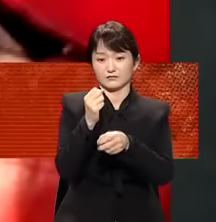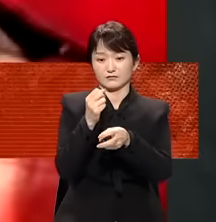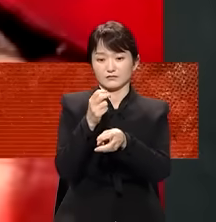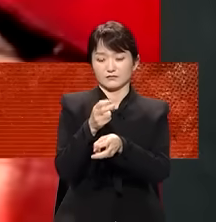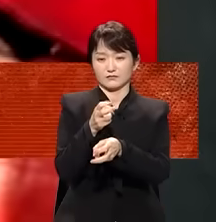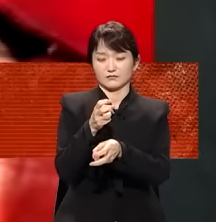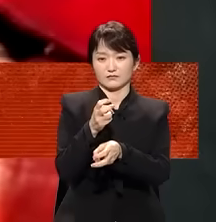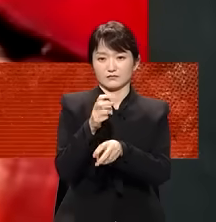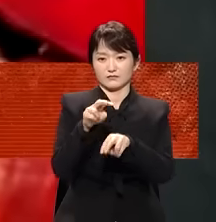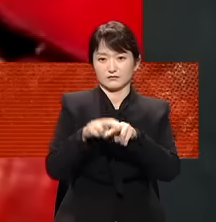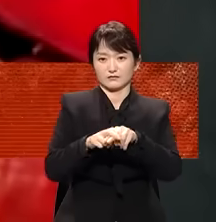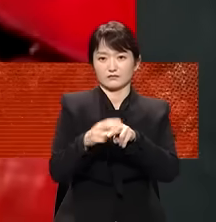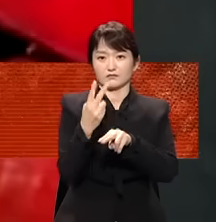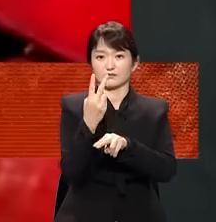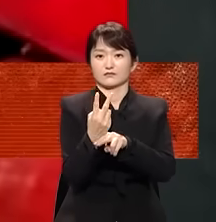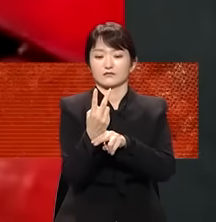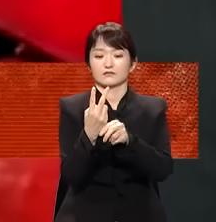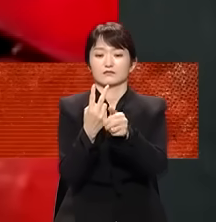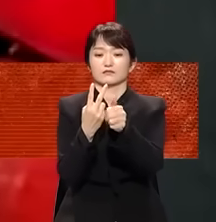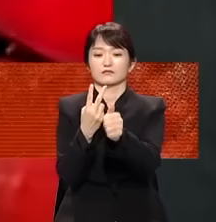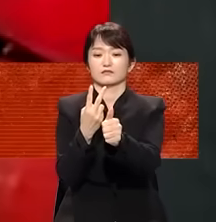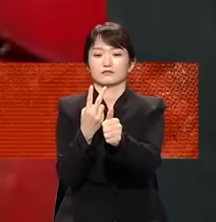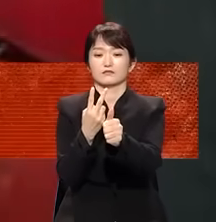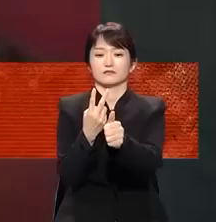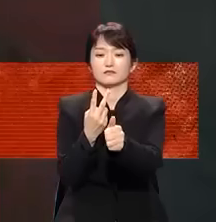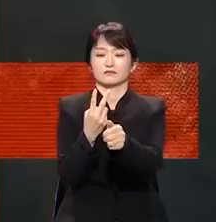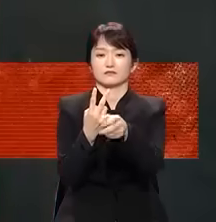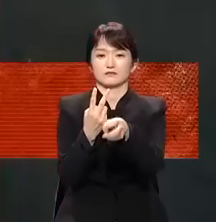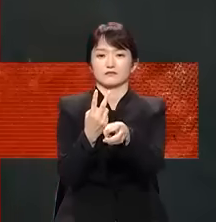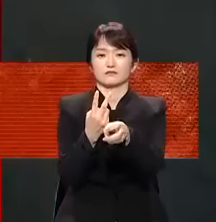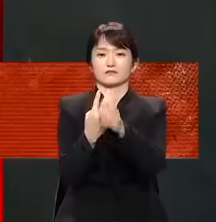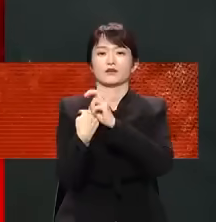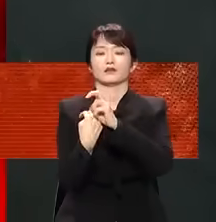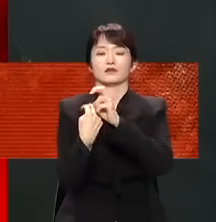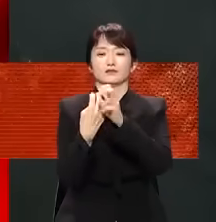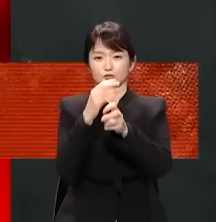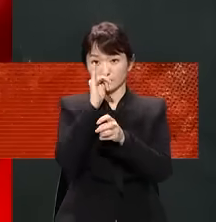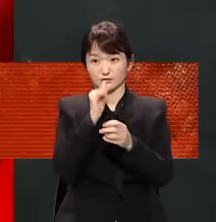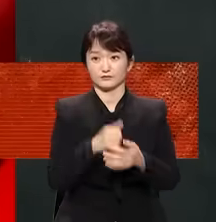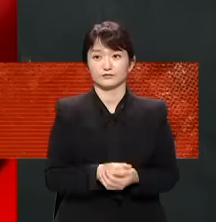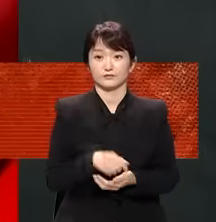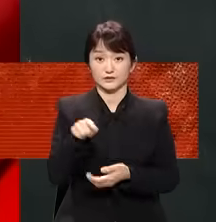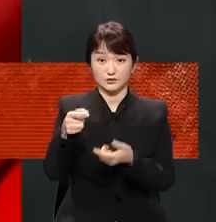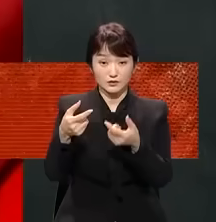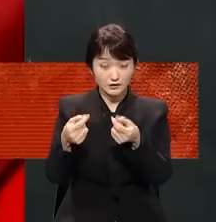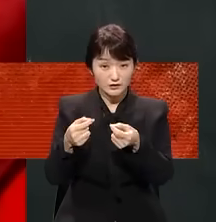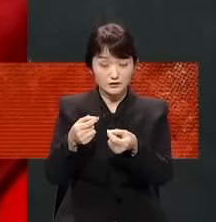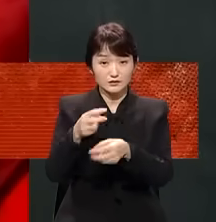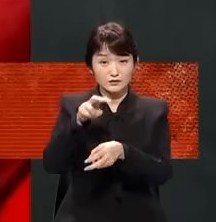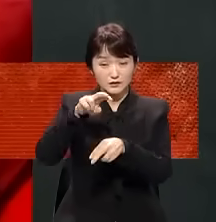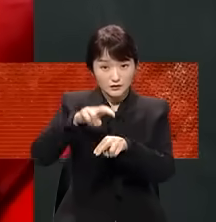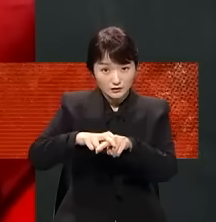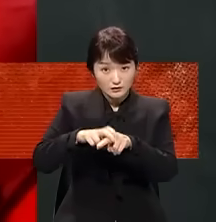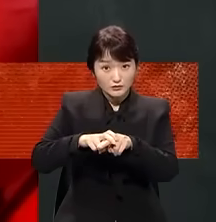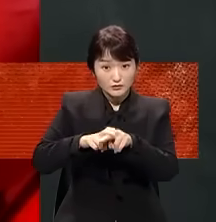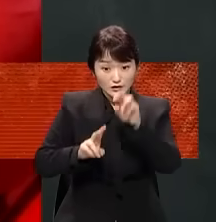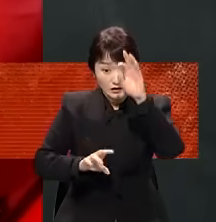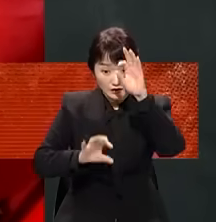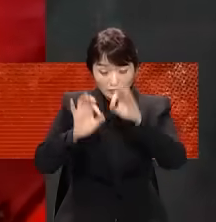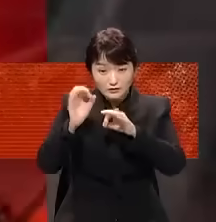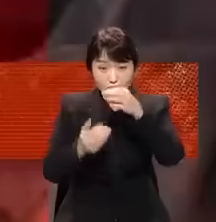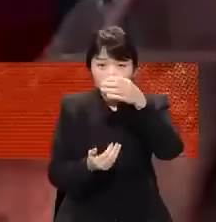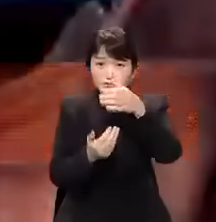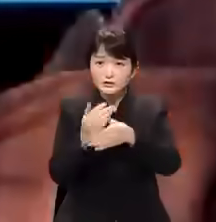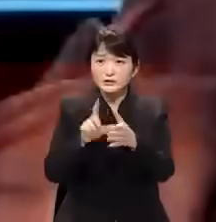신발 벗은 발을 앞좌석 머리 가닿는 쿠션 위에 올려놓은 모습입니다이 저렇게 타고 있으면 혹시라도이 사고가 발생했을 때 본인도 크게